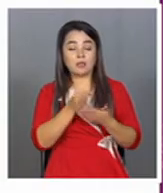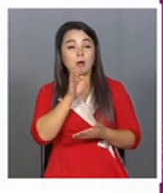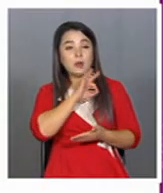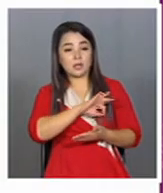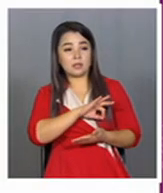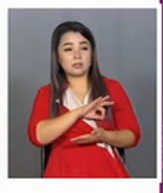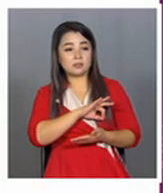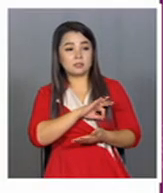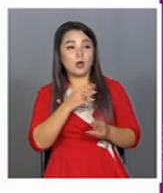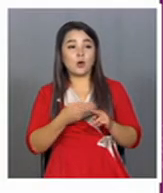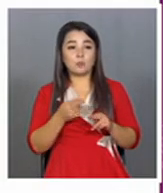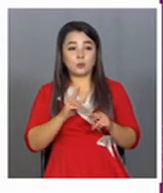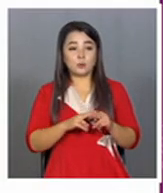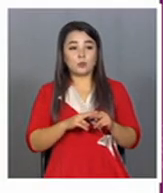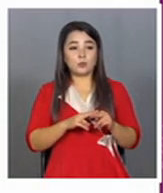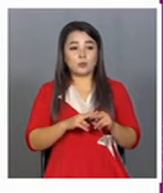пайдаланады. Ол